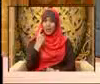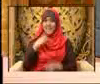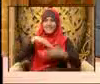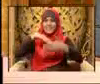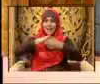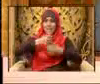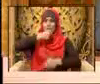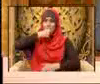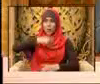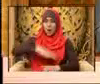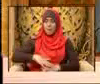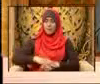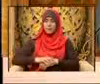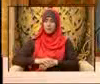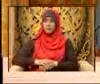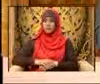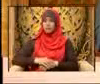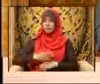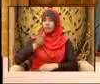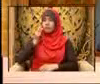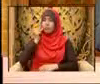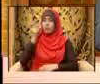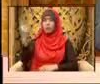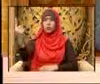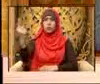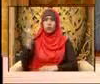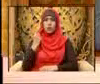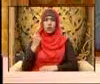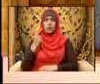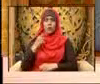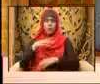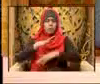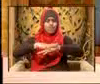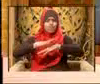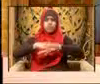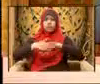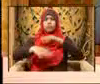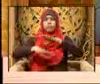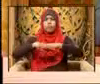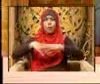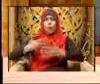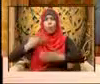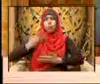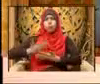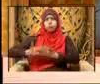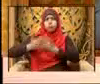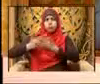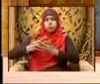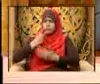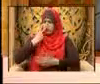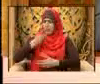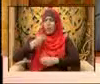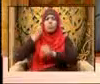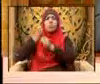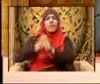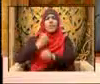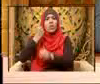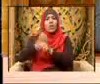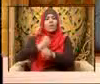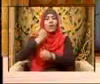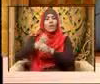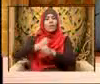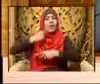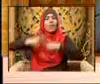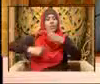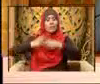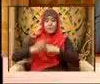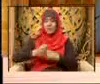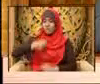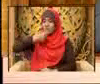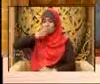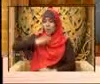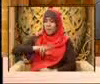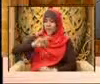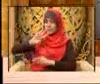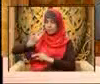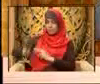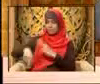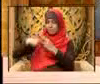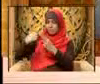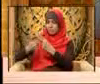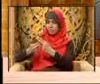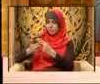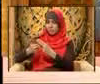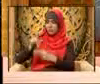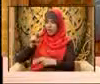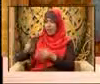وأرضاه، ويده كانت خشنة من العمل، فنظر إليه النبي صلى الله عليه وسلم وقال له: يا عبد الله،